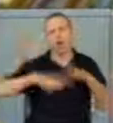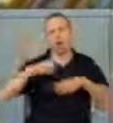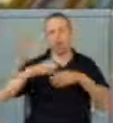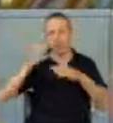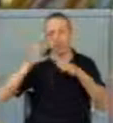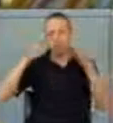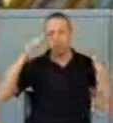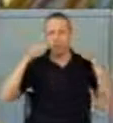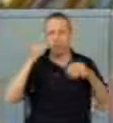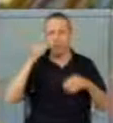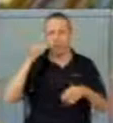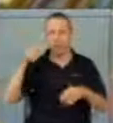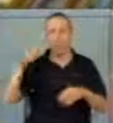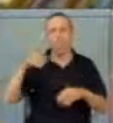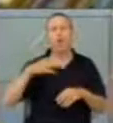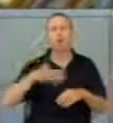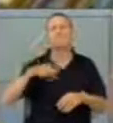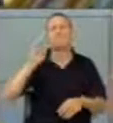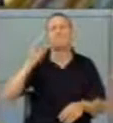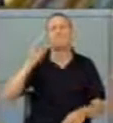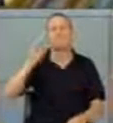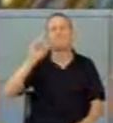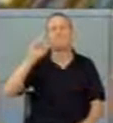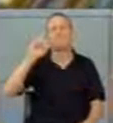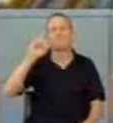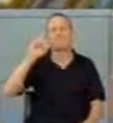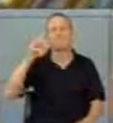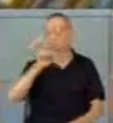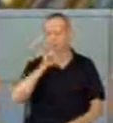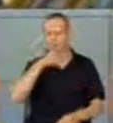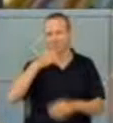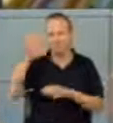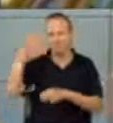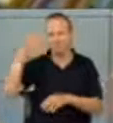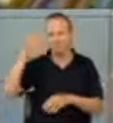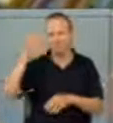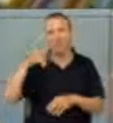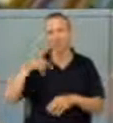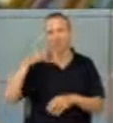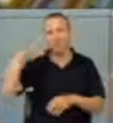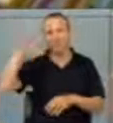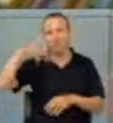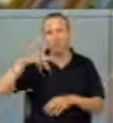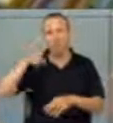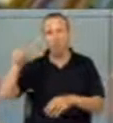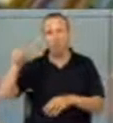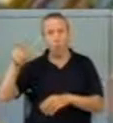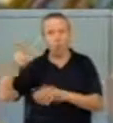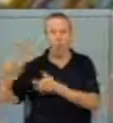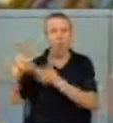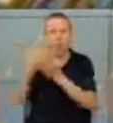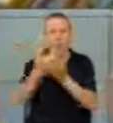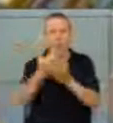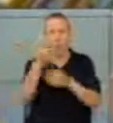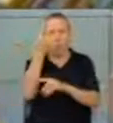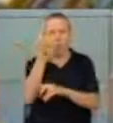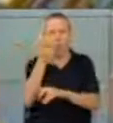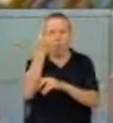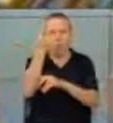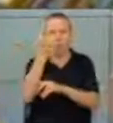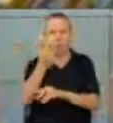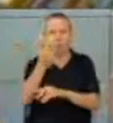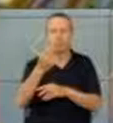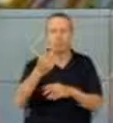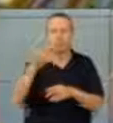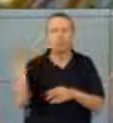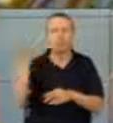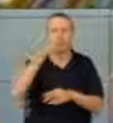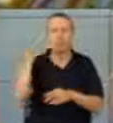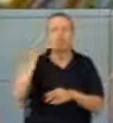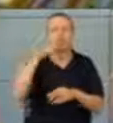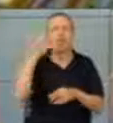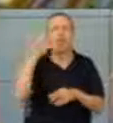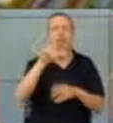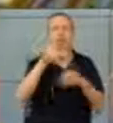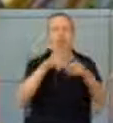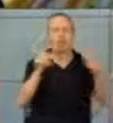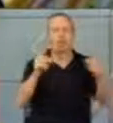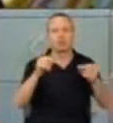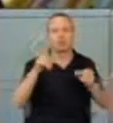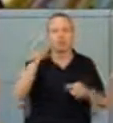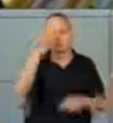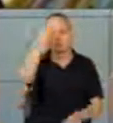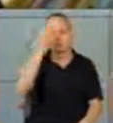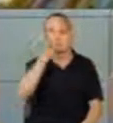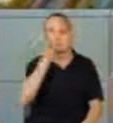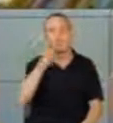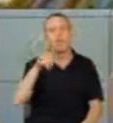מבינים שנתן לחמאס להכניס את הטילים האסטרטגיים הגדולים שלו לרצועת עזה. זה מצרים,